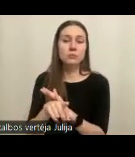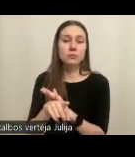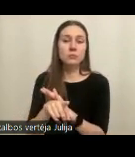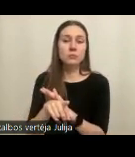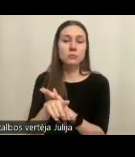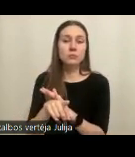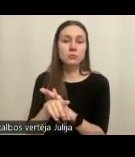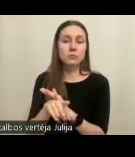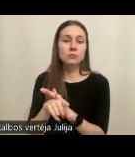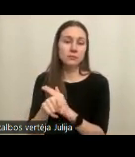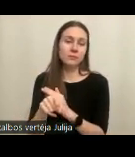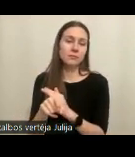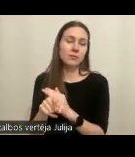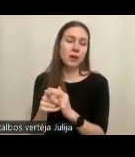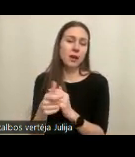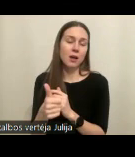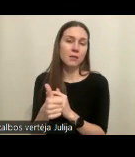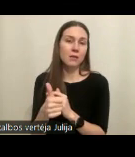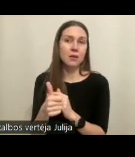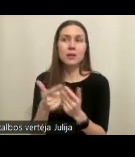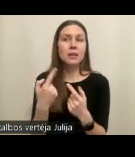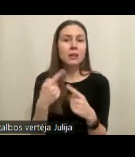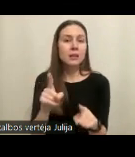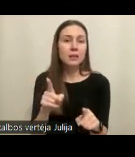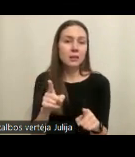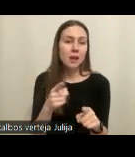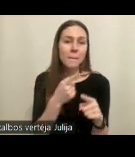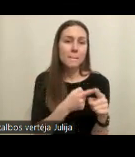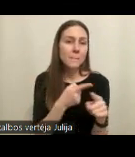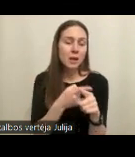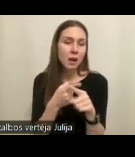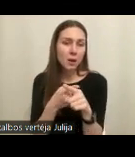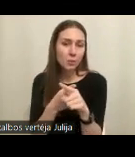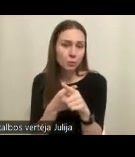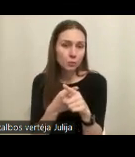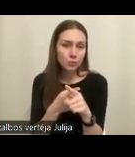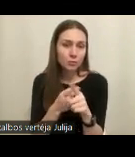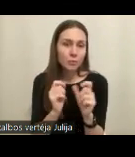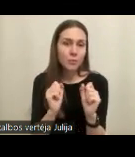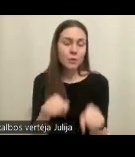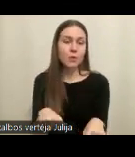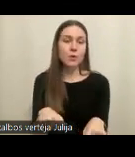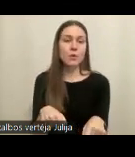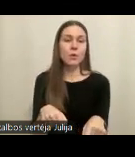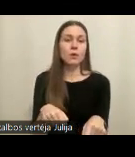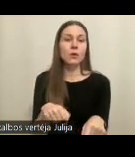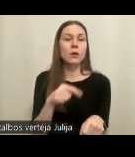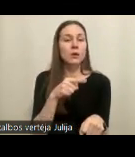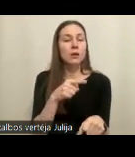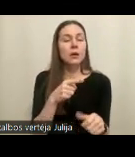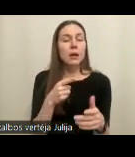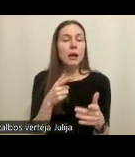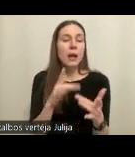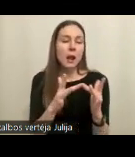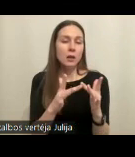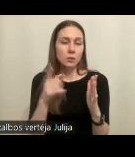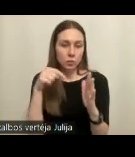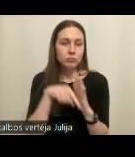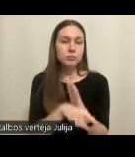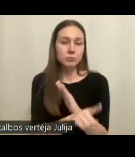tam tikslui įvairios kitos pagalbinės priemonės, kurios labiau yra prieinamas elektroniniu